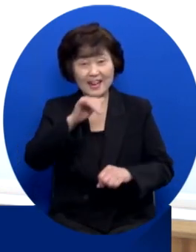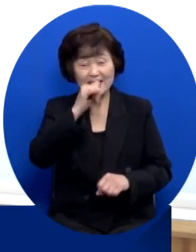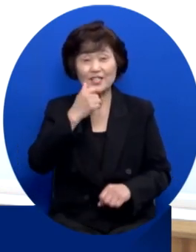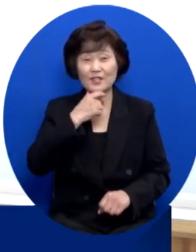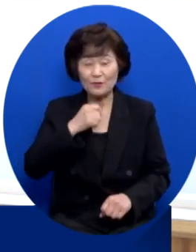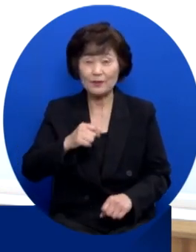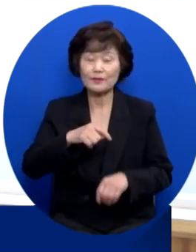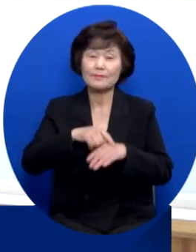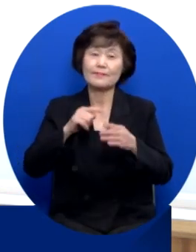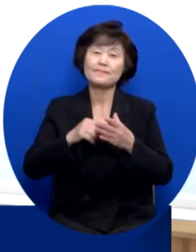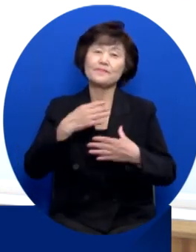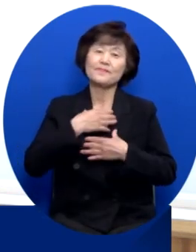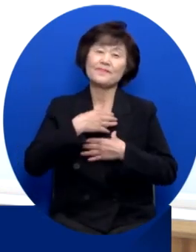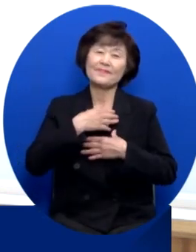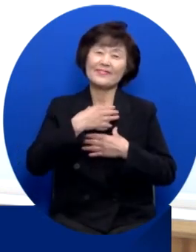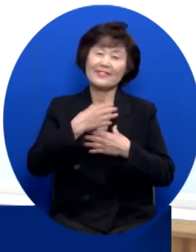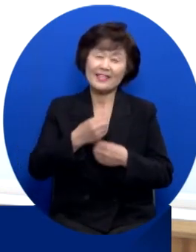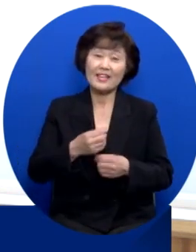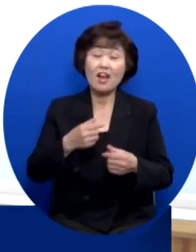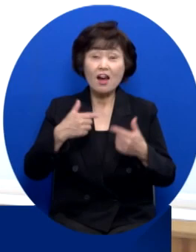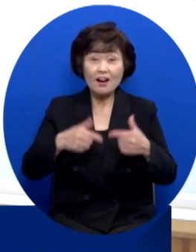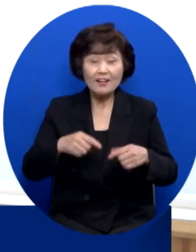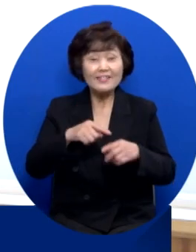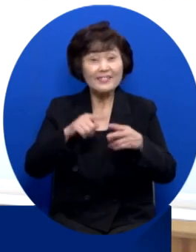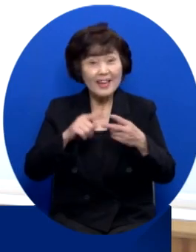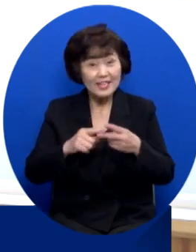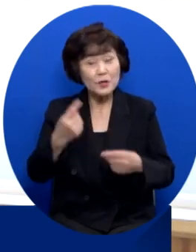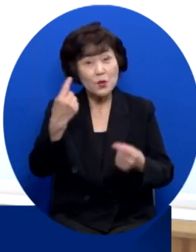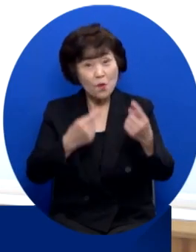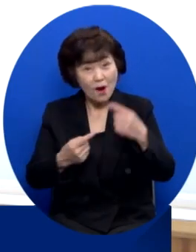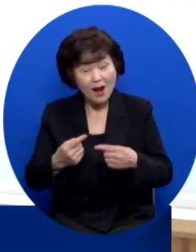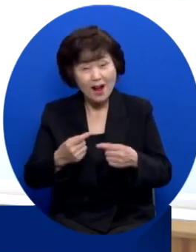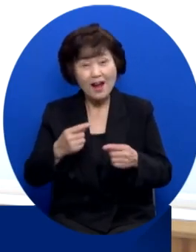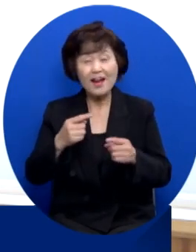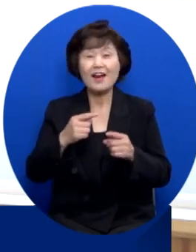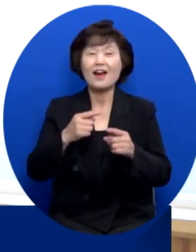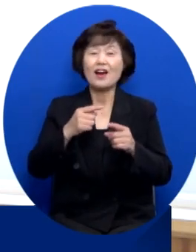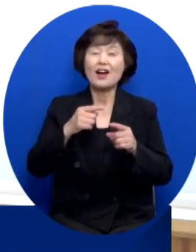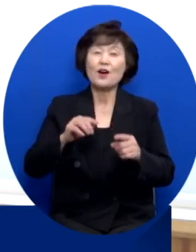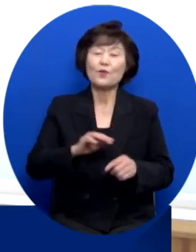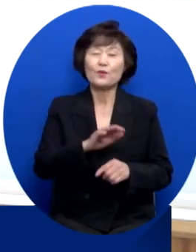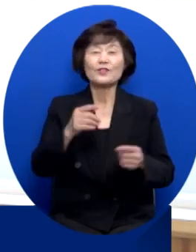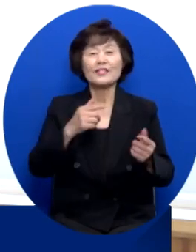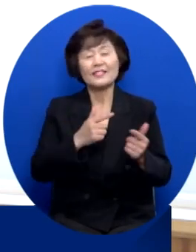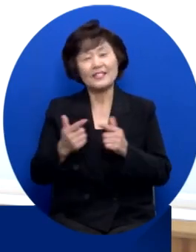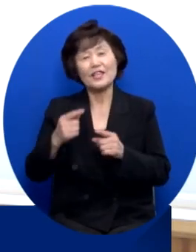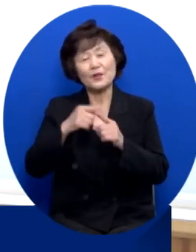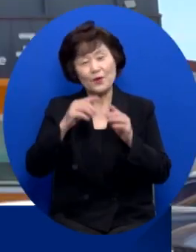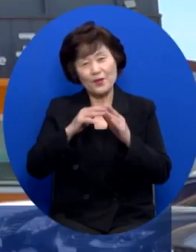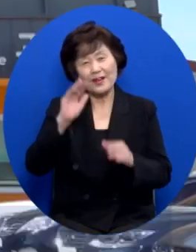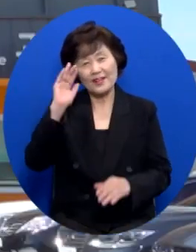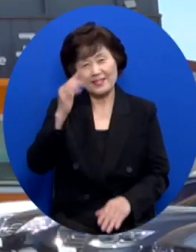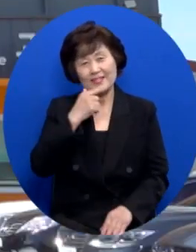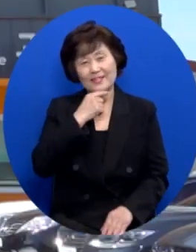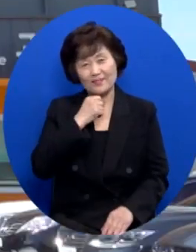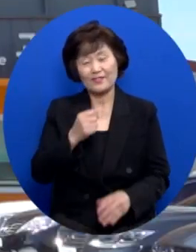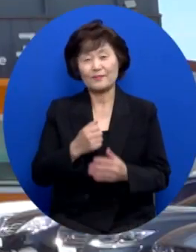편안하게 언제든지 나와서 함께할 수 있는 교회로 우리들 교회가 세워지기를 바랍니다.